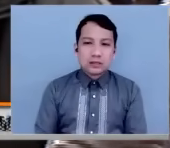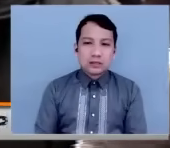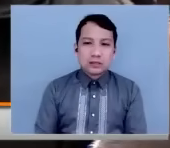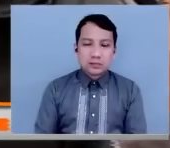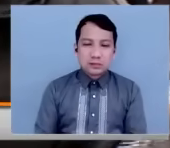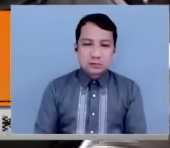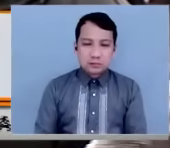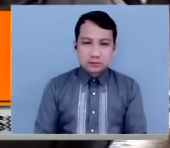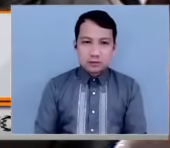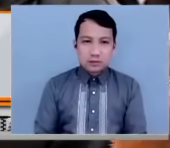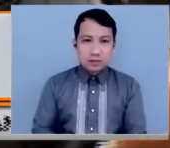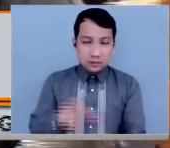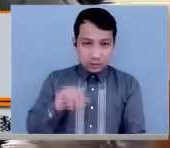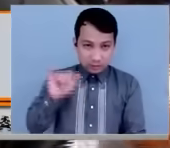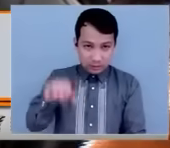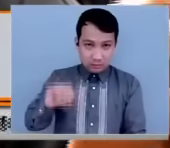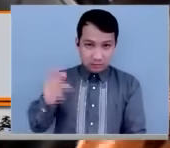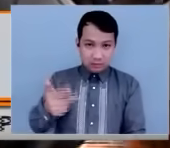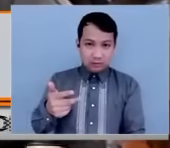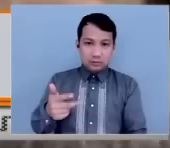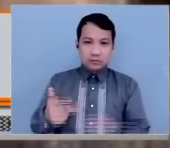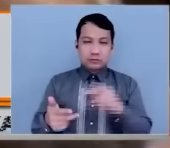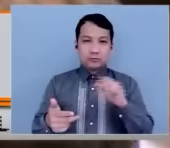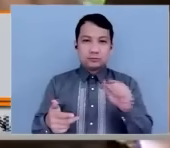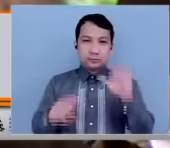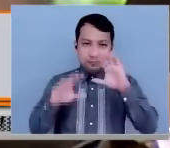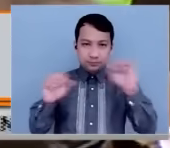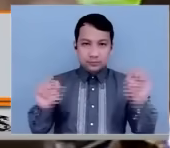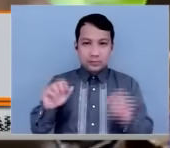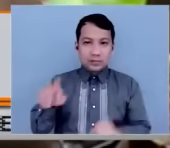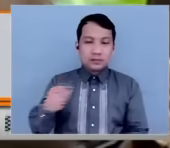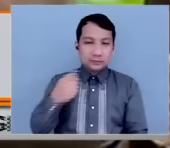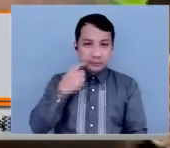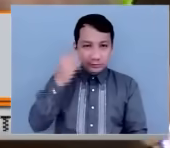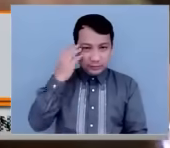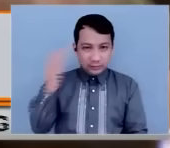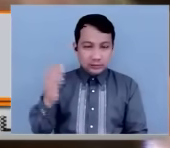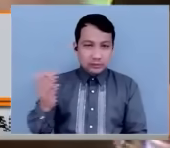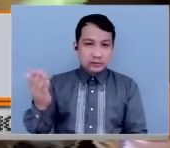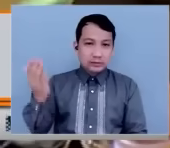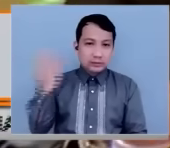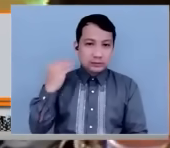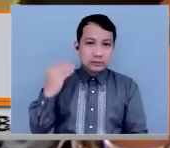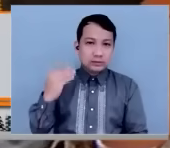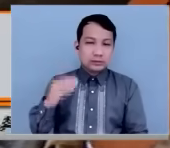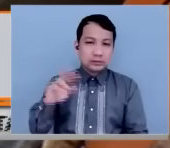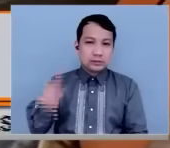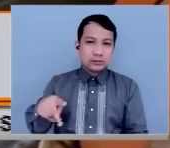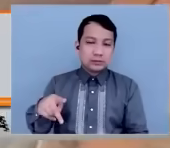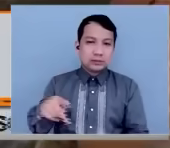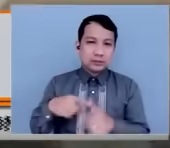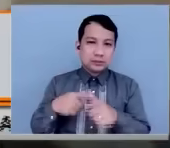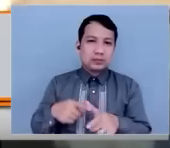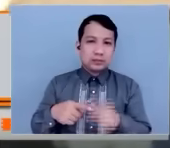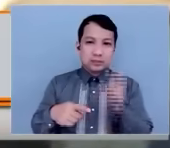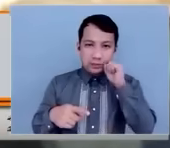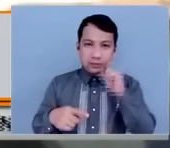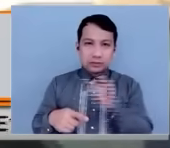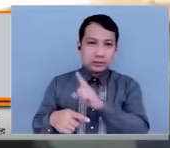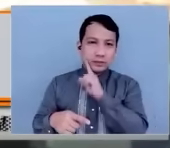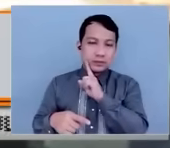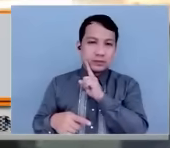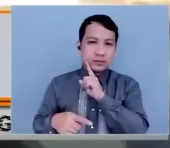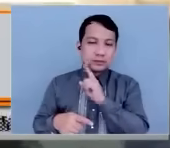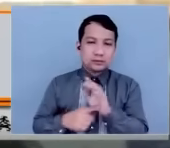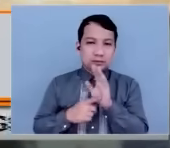show sa ikatlong SONA ni Pangulong Bongbong Marcos kanina ang dati niyang running mate na si Vice President Sarah Duterte ito ang unang